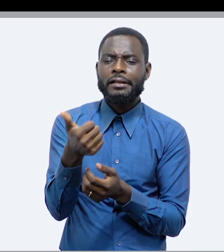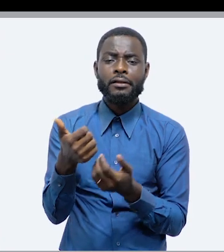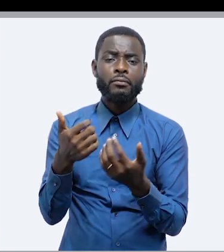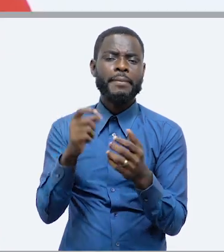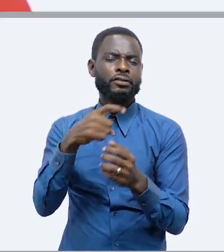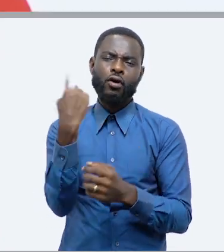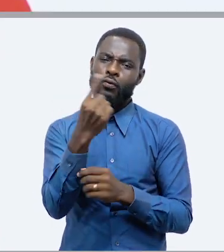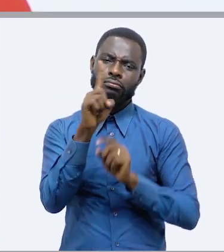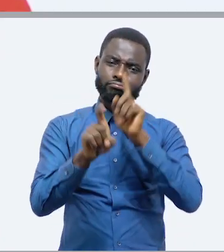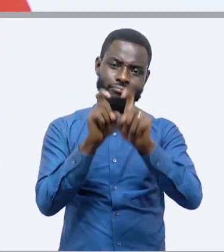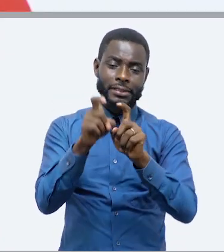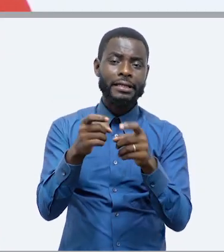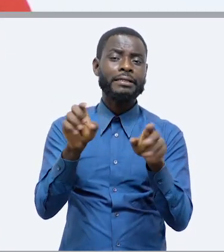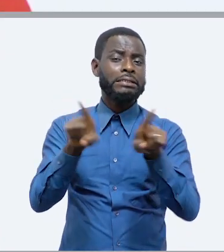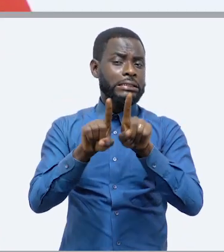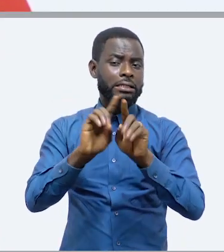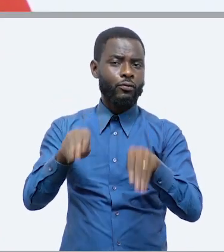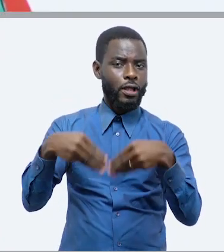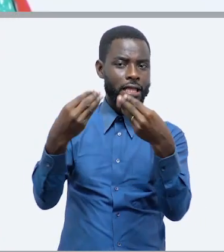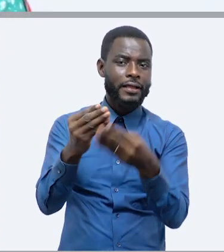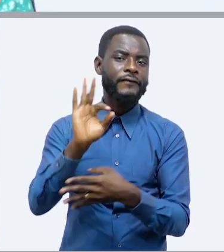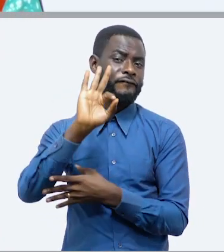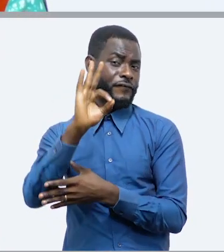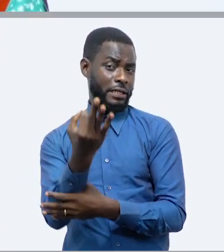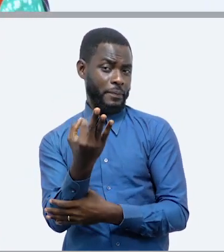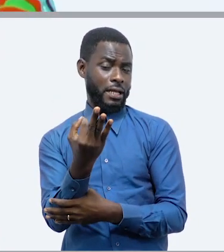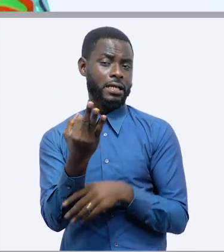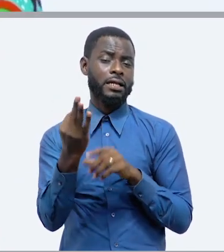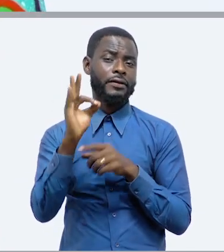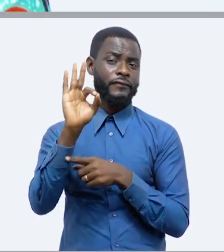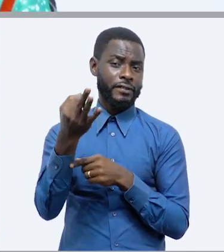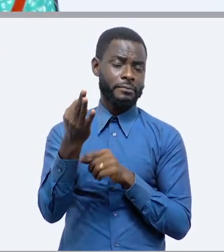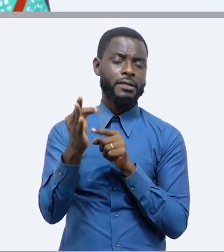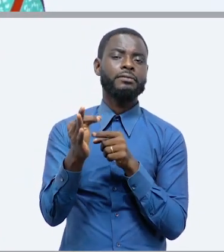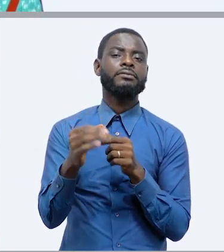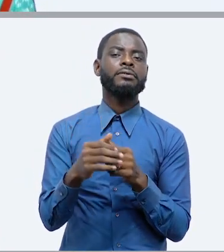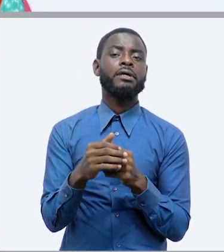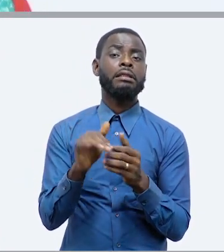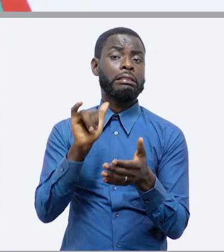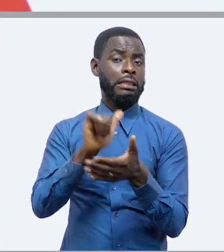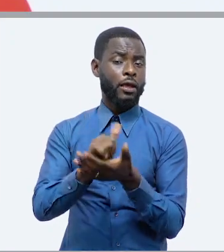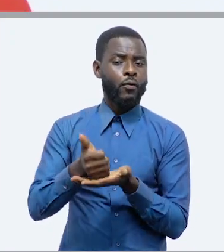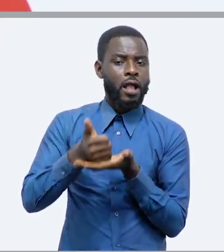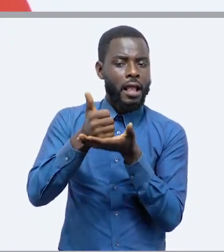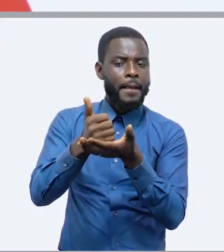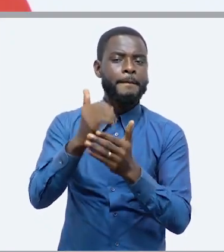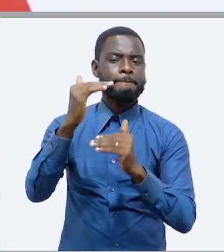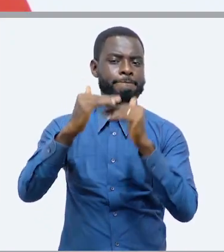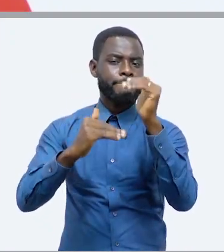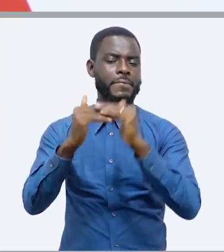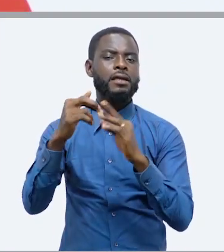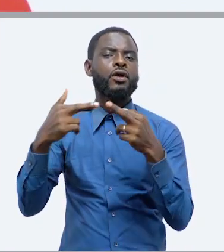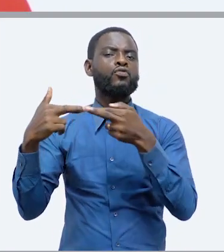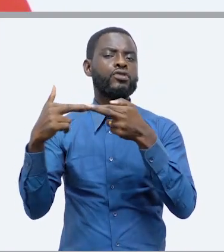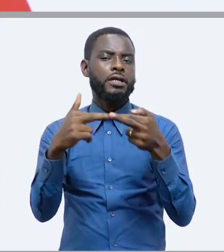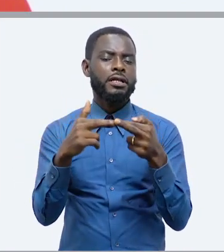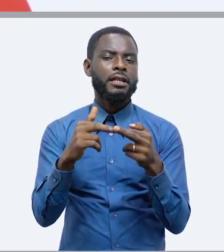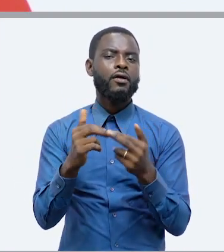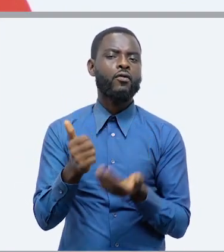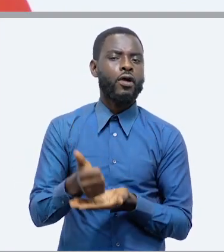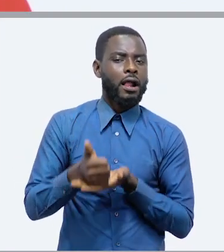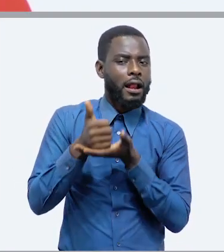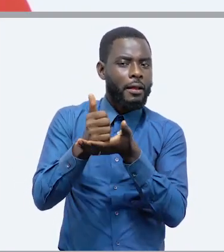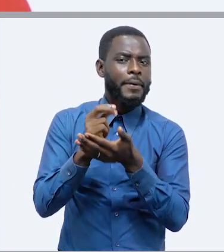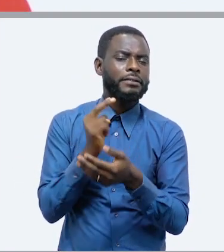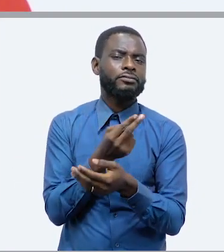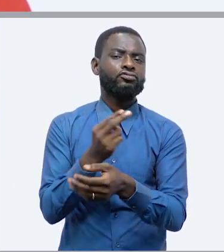abamli. Keji wake mengba saneneke. Ni waha. Ni wahio. Be wabanye ni watra chakma. nimlinwa wo ba